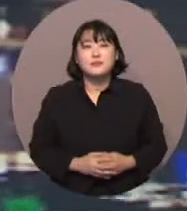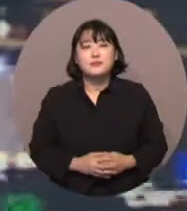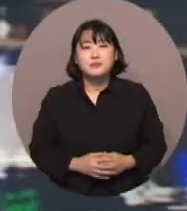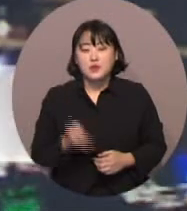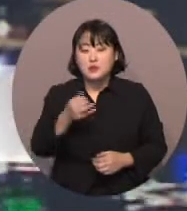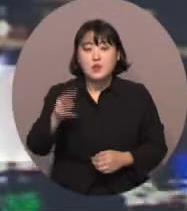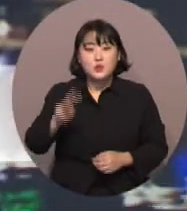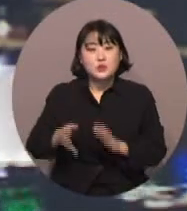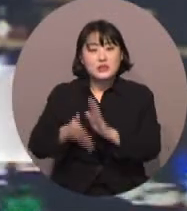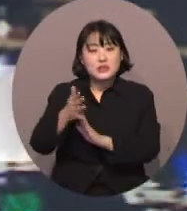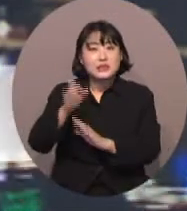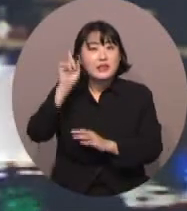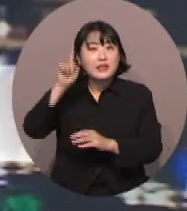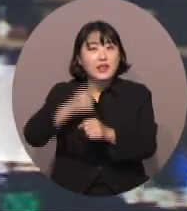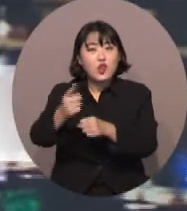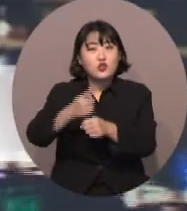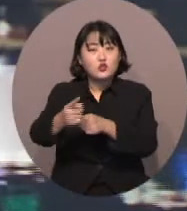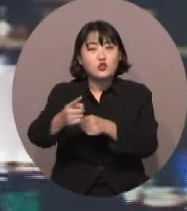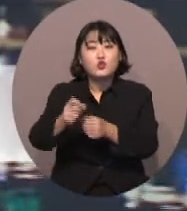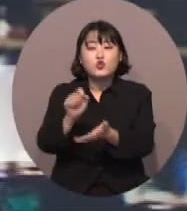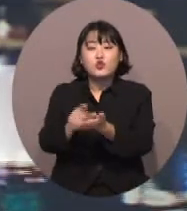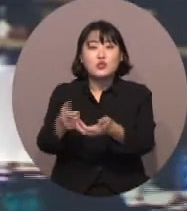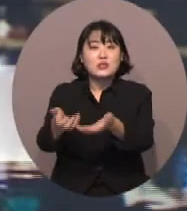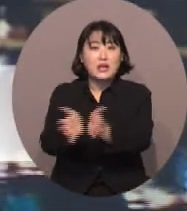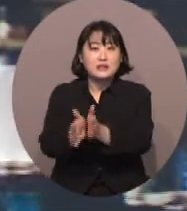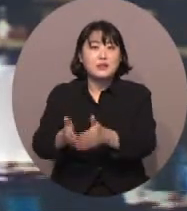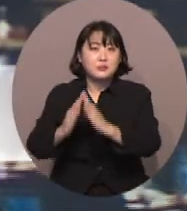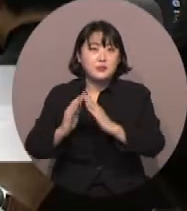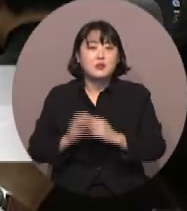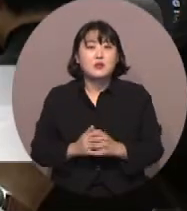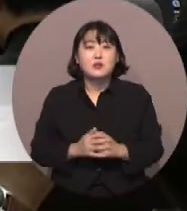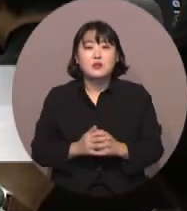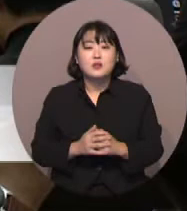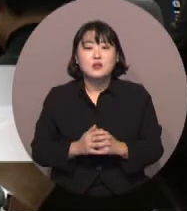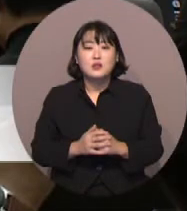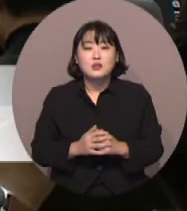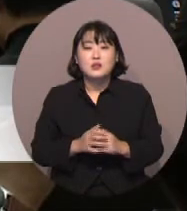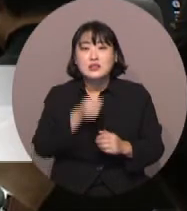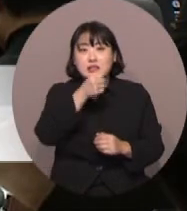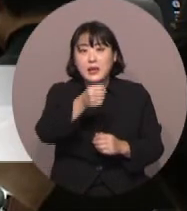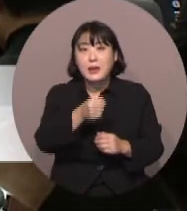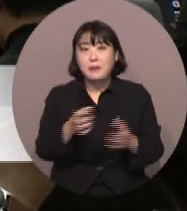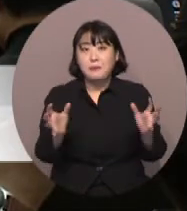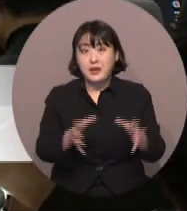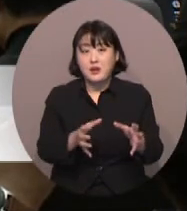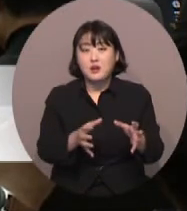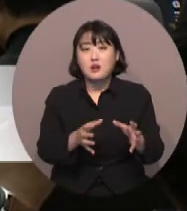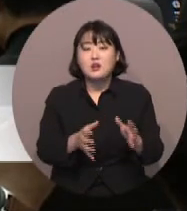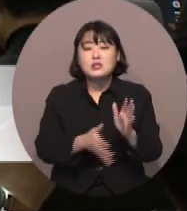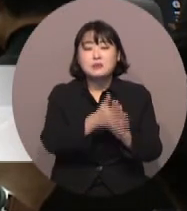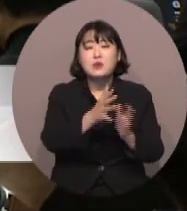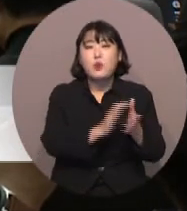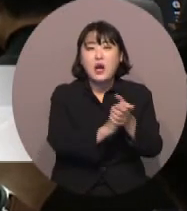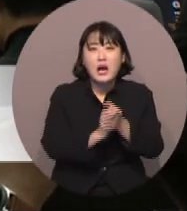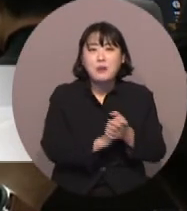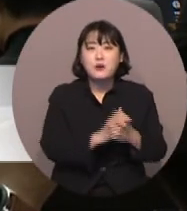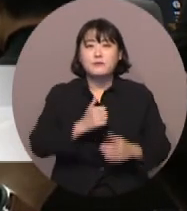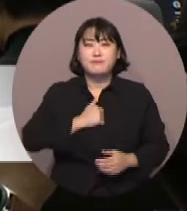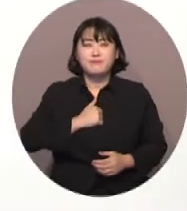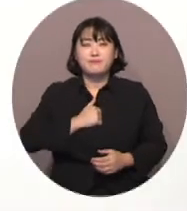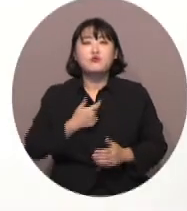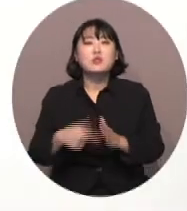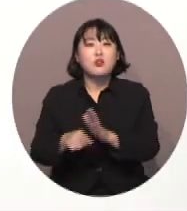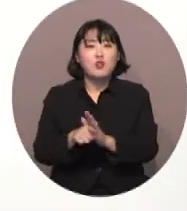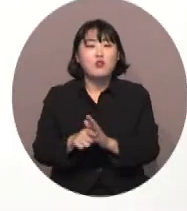세종시가 내년에 축구단을 창단합니다 최민호 세종시장은 기자간담회에서 시민들의 화합과 자긍심 고취를